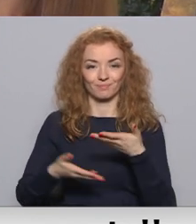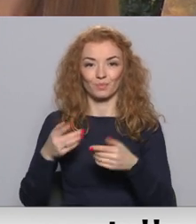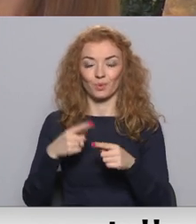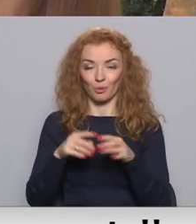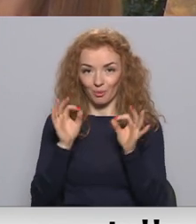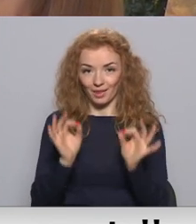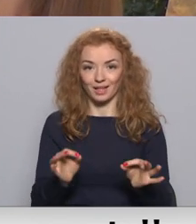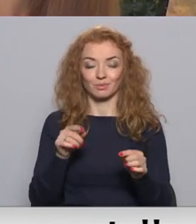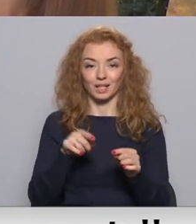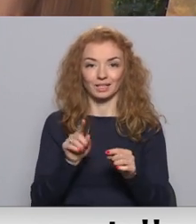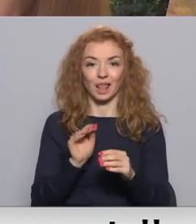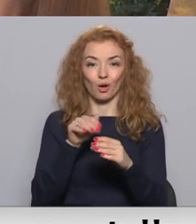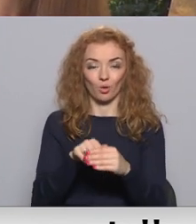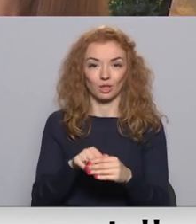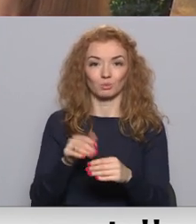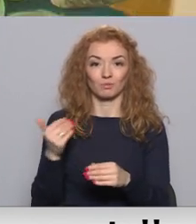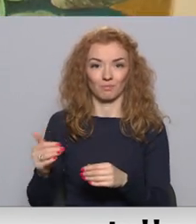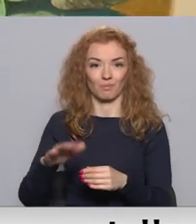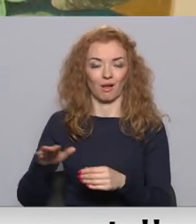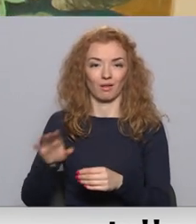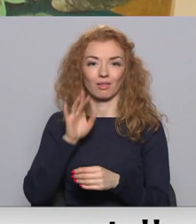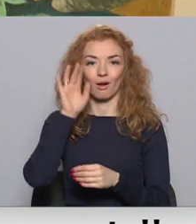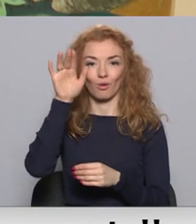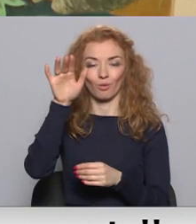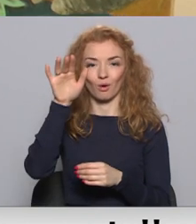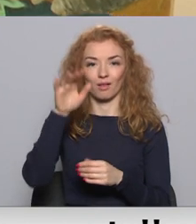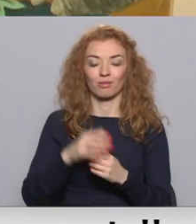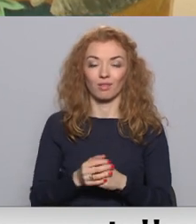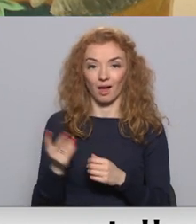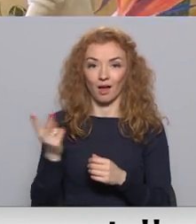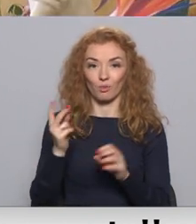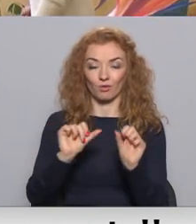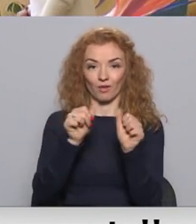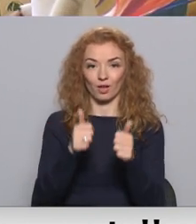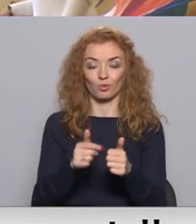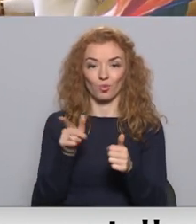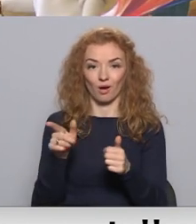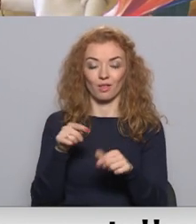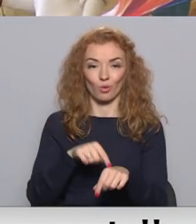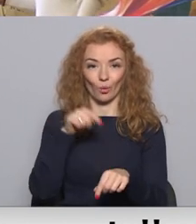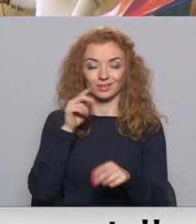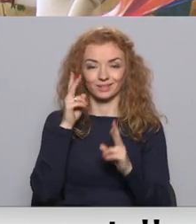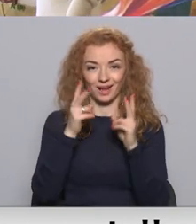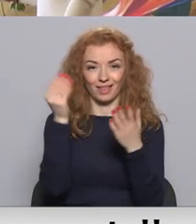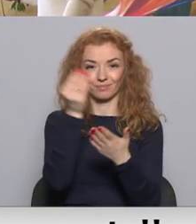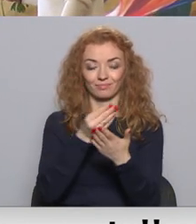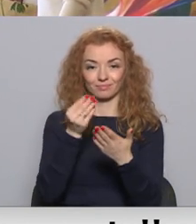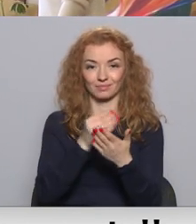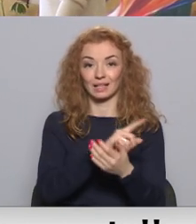kas patiesībā ir ieguldījums bērnu nākotnē. Mairas un Noras radītā tropu noskaņa audzes kultūras centrā